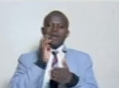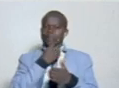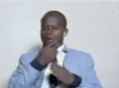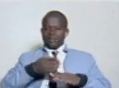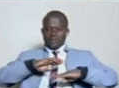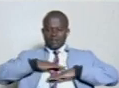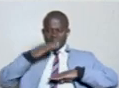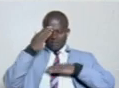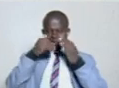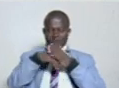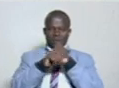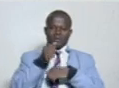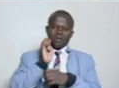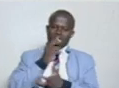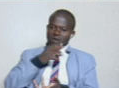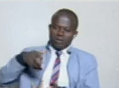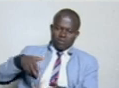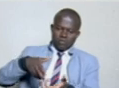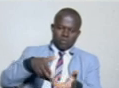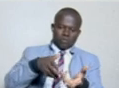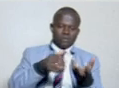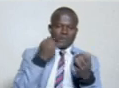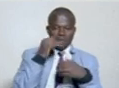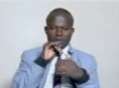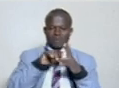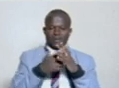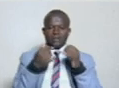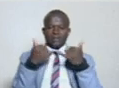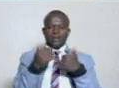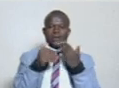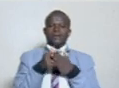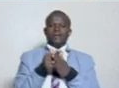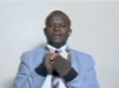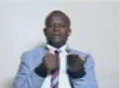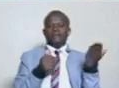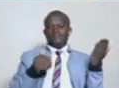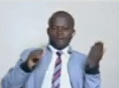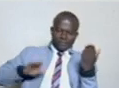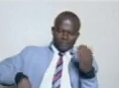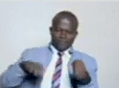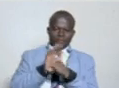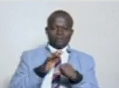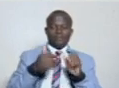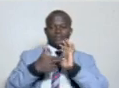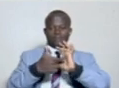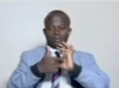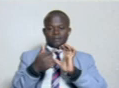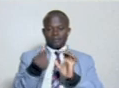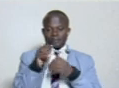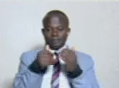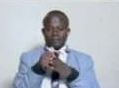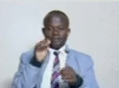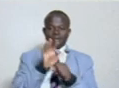ahagije kugira ngo imirimo yo kuhira ishoboke. Bidatangiye ubu icyo gihe twaba twarakererewe. Biboneka ko amafaranga